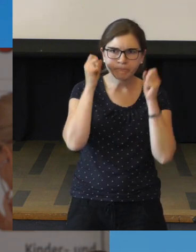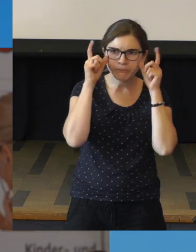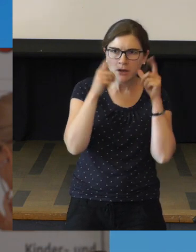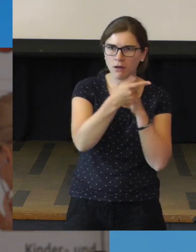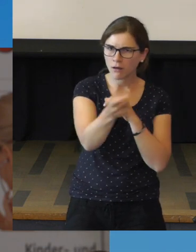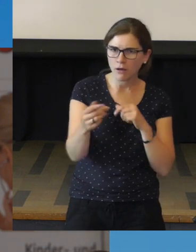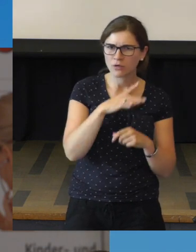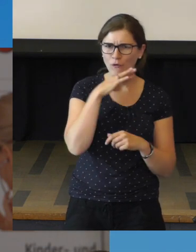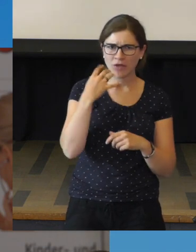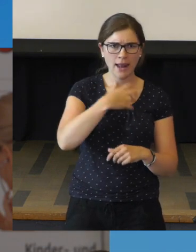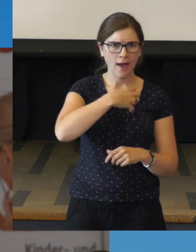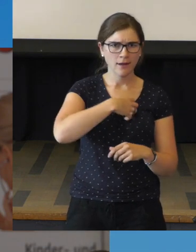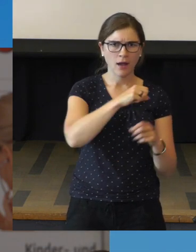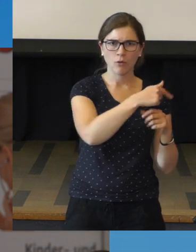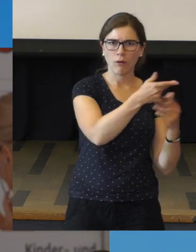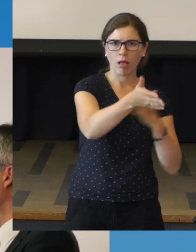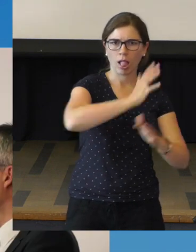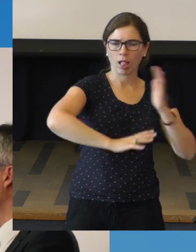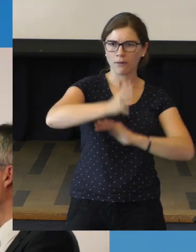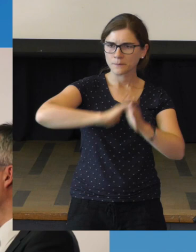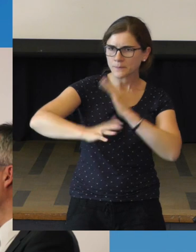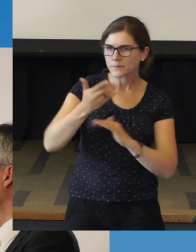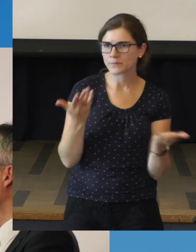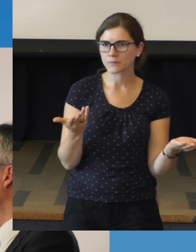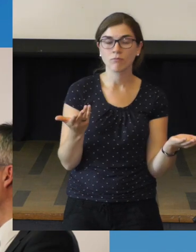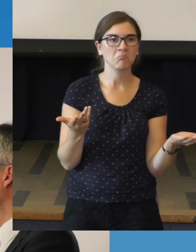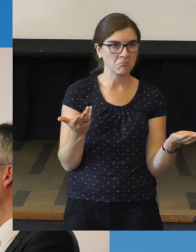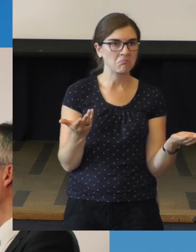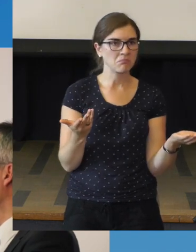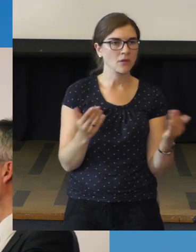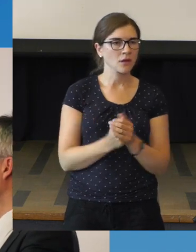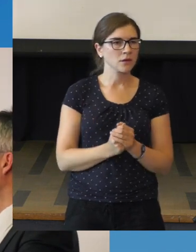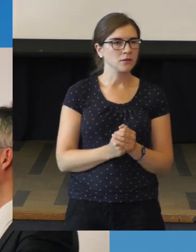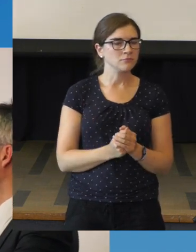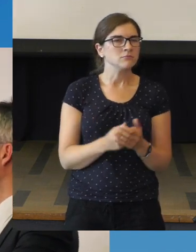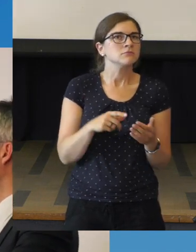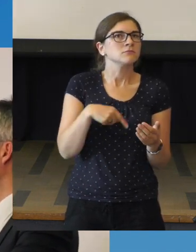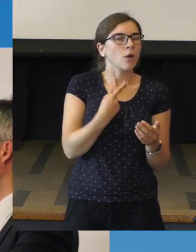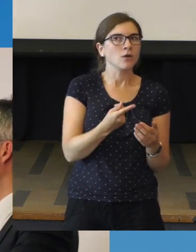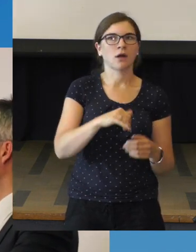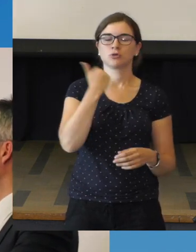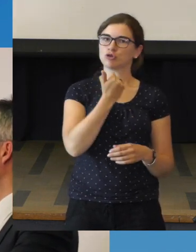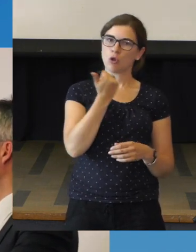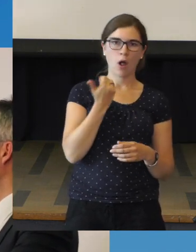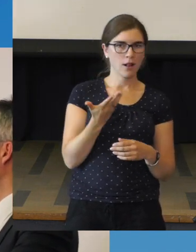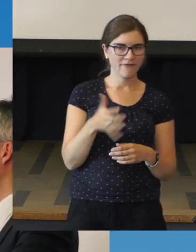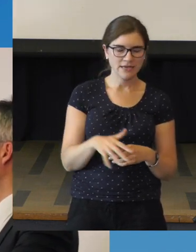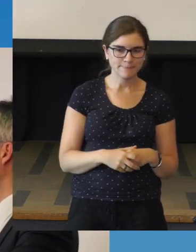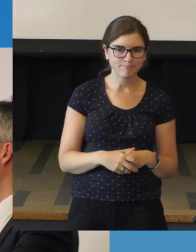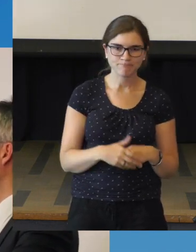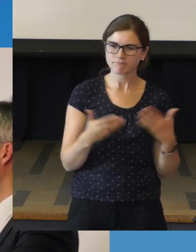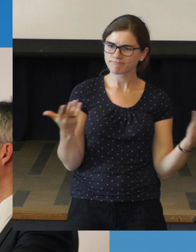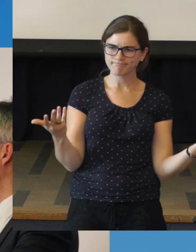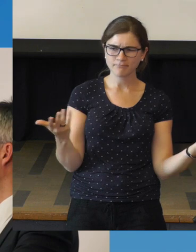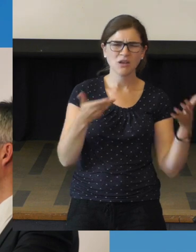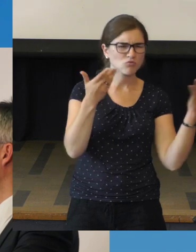dieser Gruppe alle da waren. Und was ich ganz toll fand, trotz